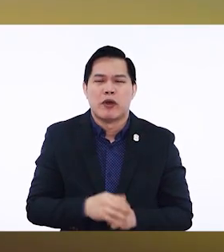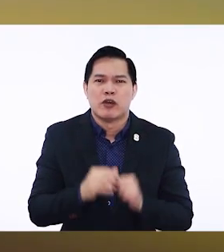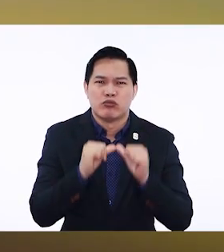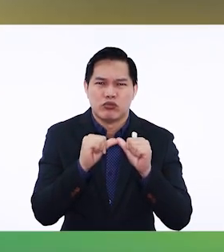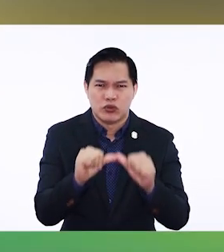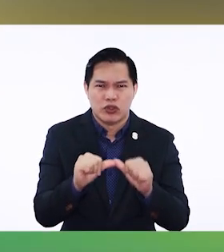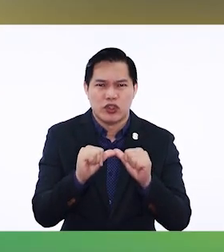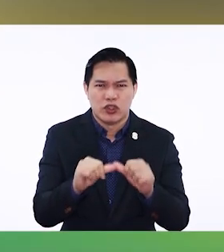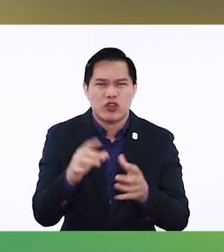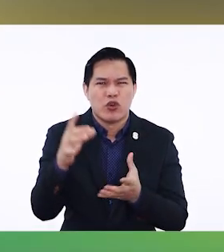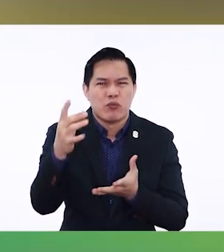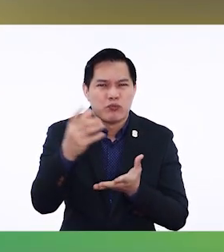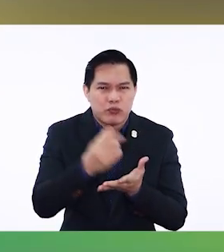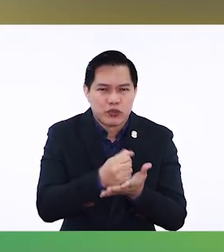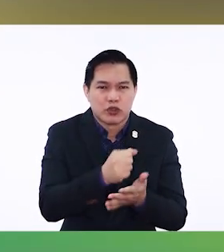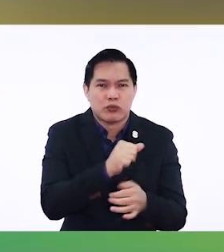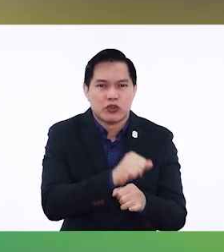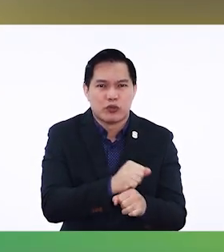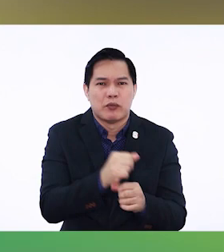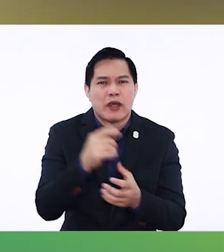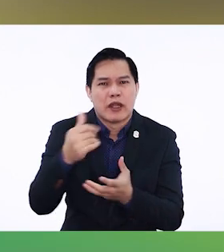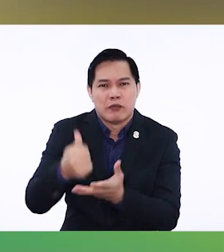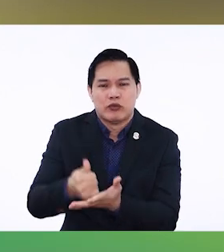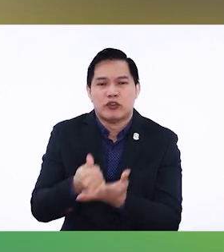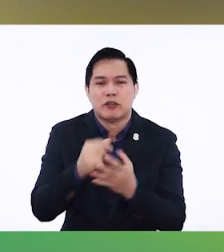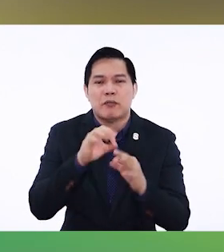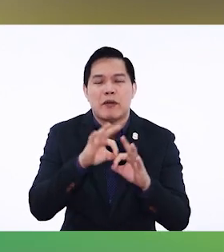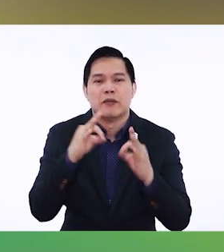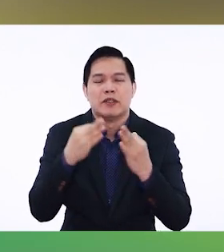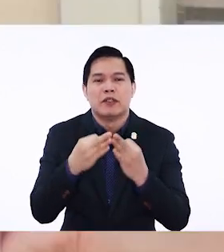buhay, pantulong, pantusto sa kanilang